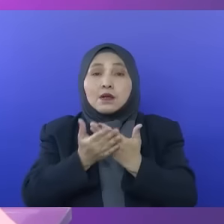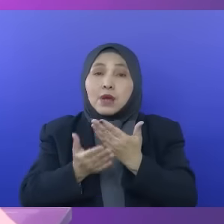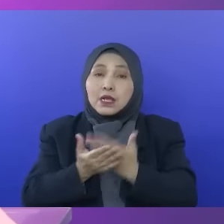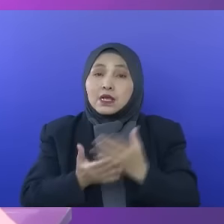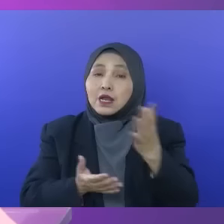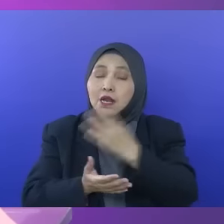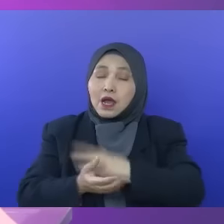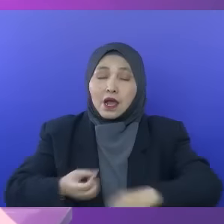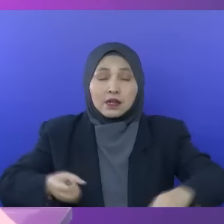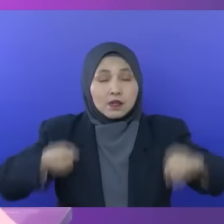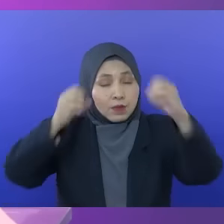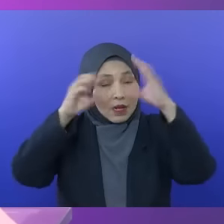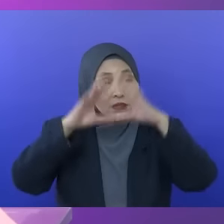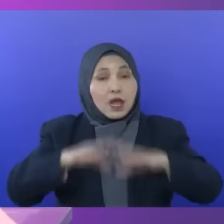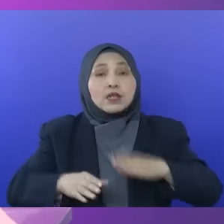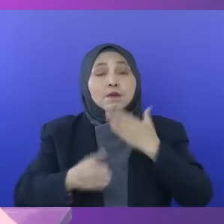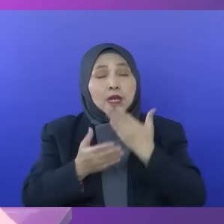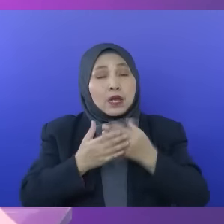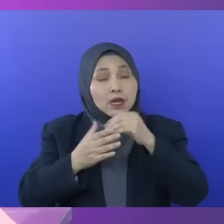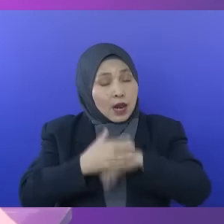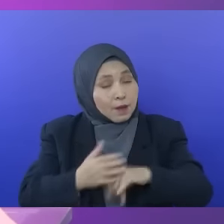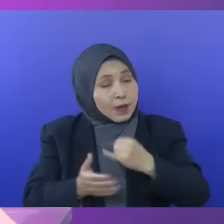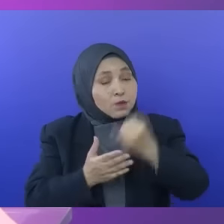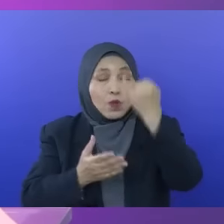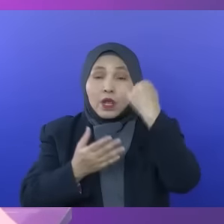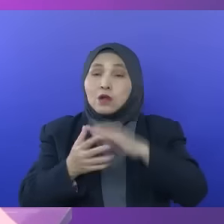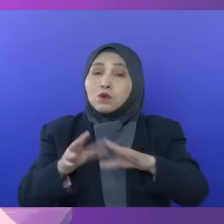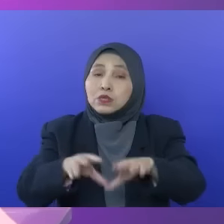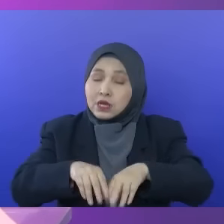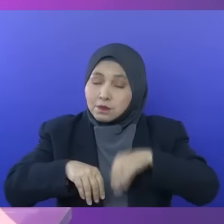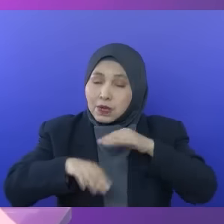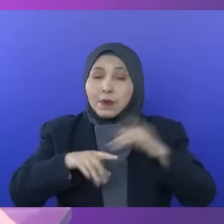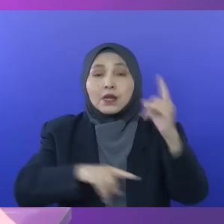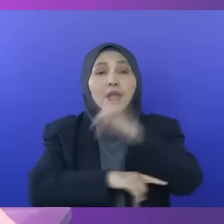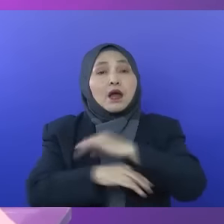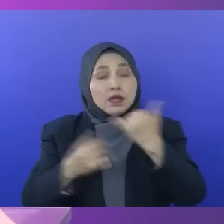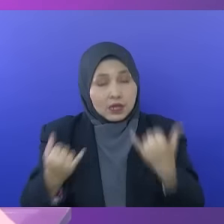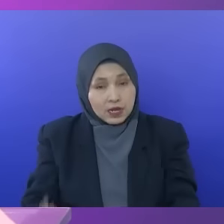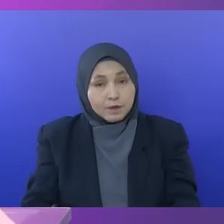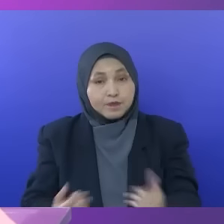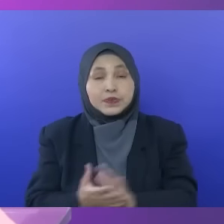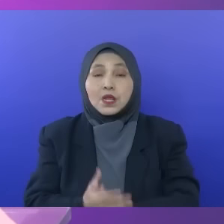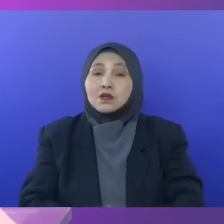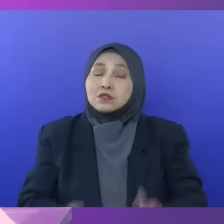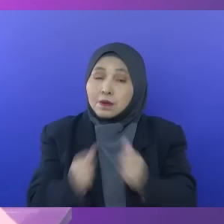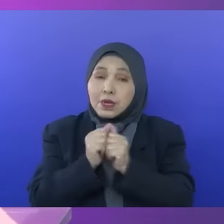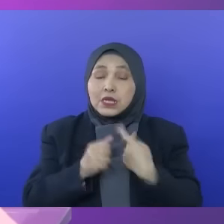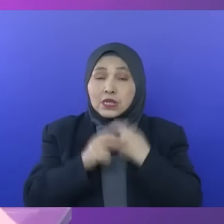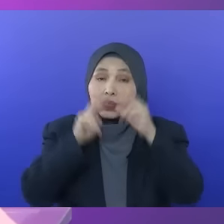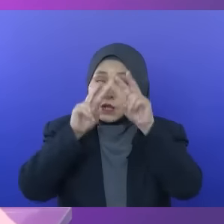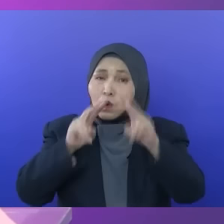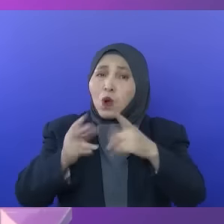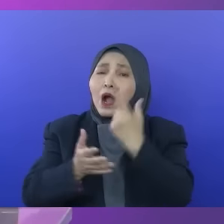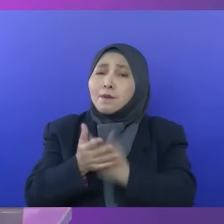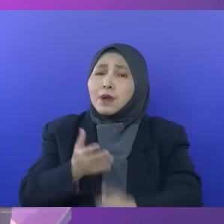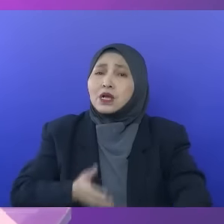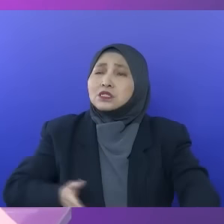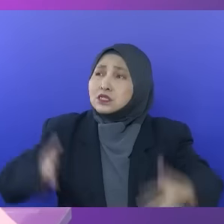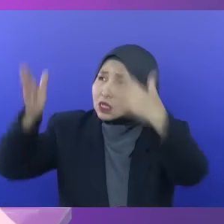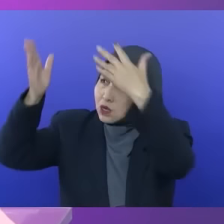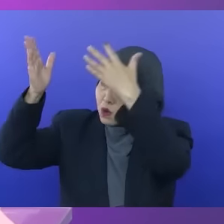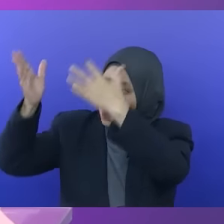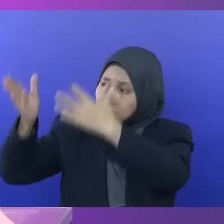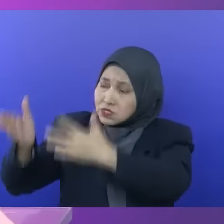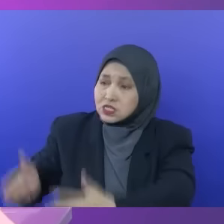alamtana innaka Antal alimul Hakim robbi zidni Ilma sama-sama kita saksikan Apakah sinopsis bagi